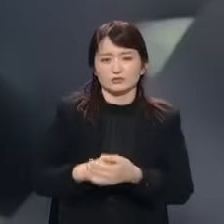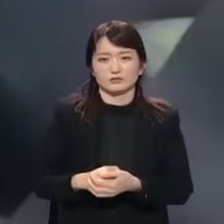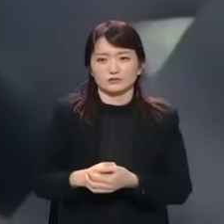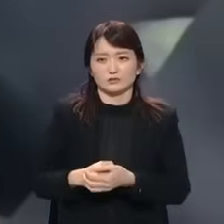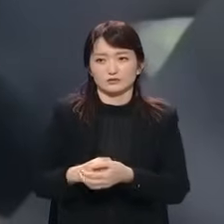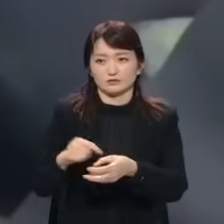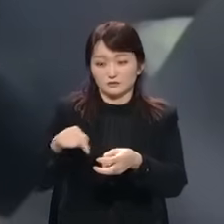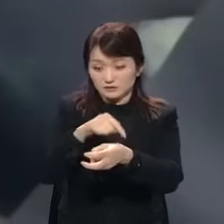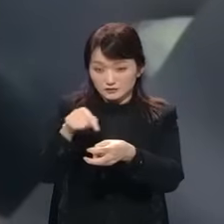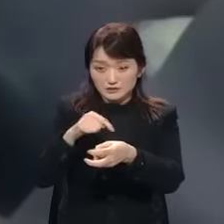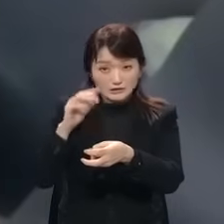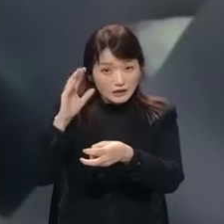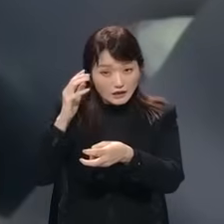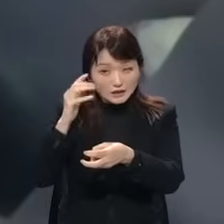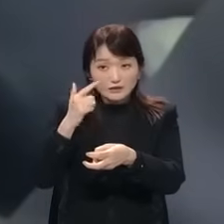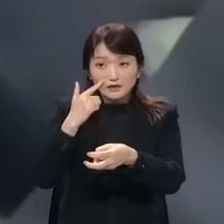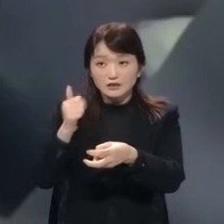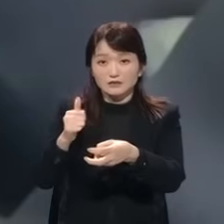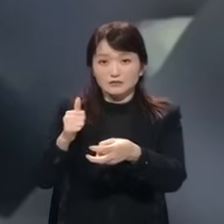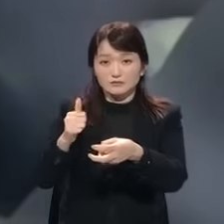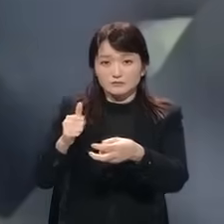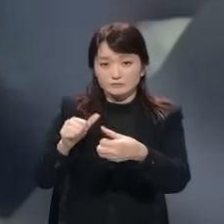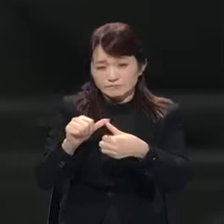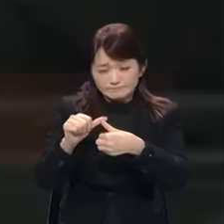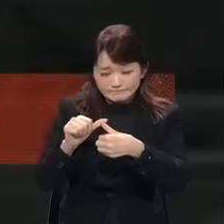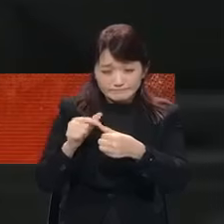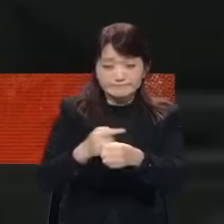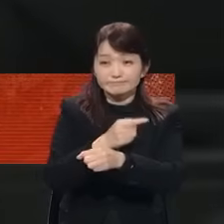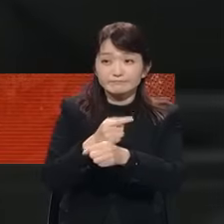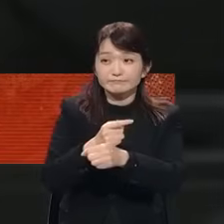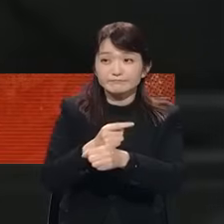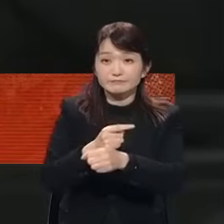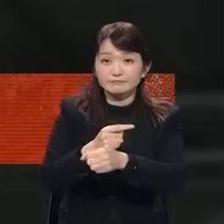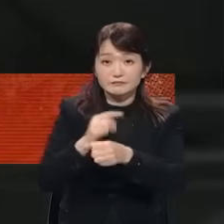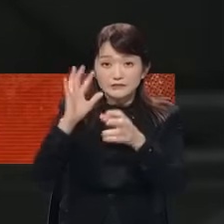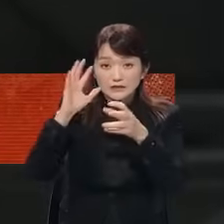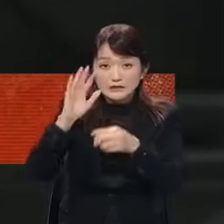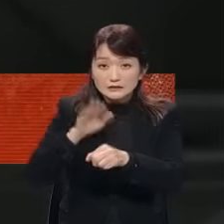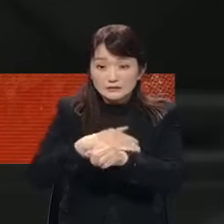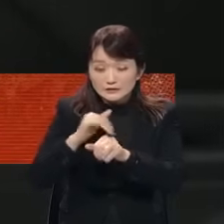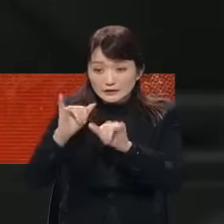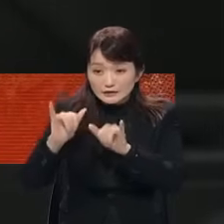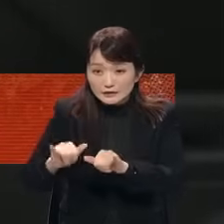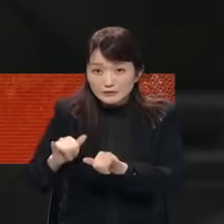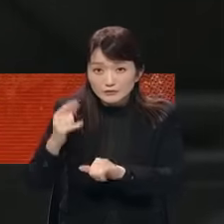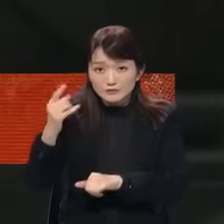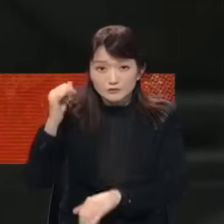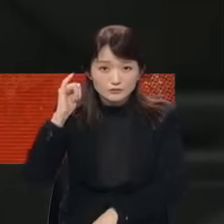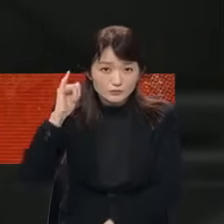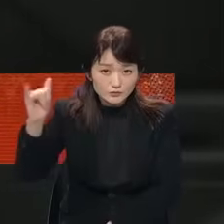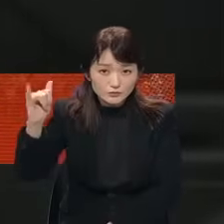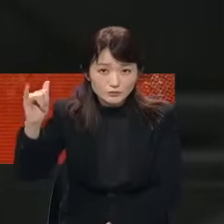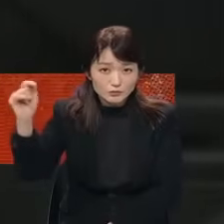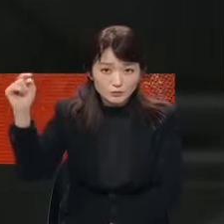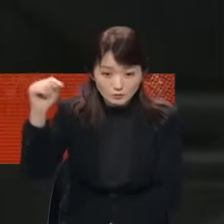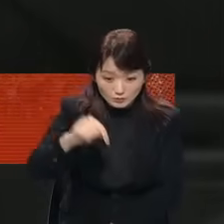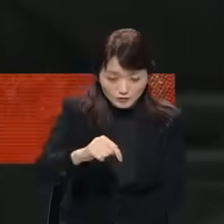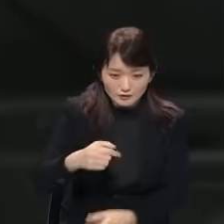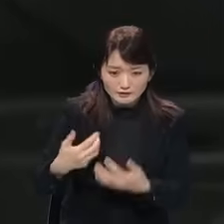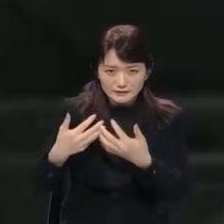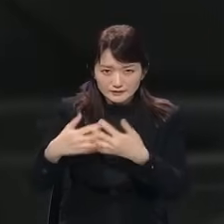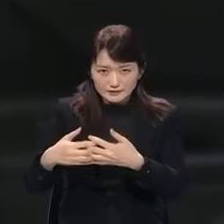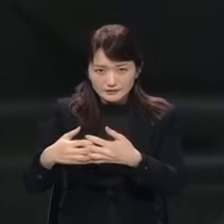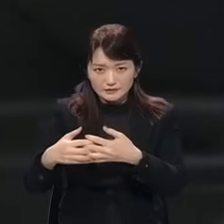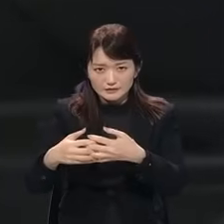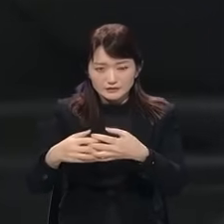아이와 아빠는 한 시간이나 씨름을 했고요. 애가 혹시나 잘못될까 구조대원까지 불렀는데요. 구조대원들은 우선 장비로